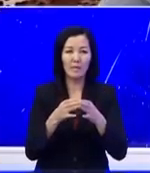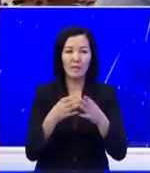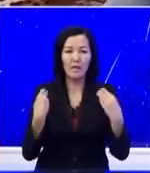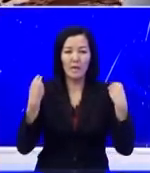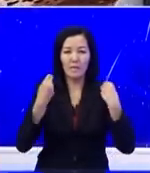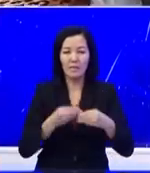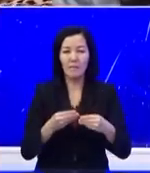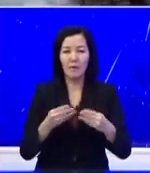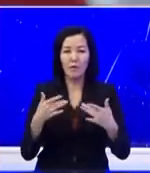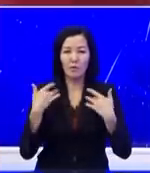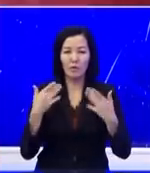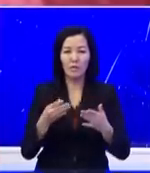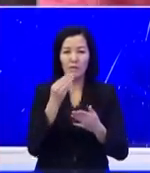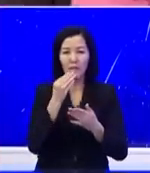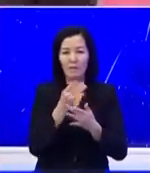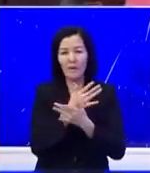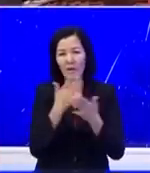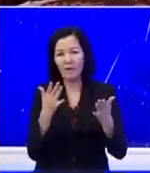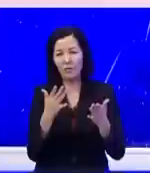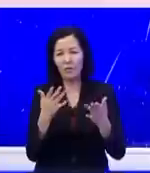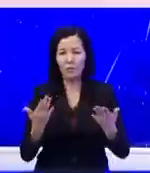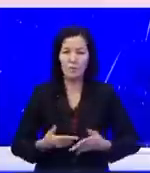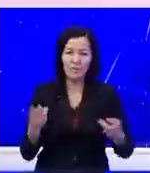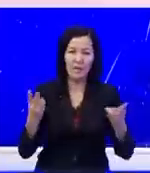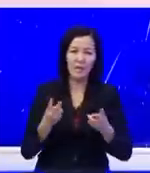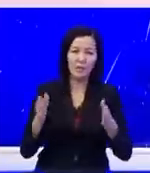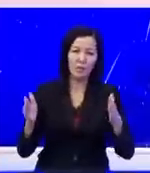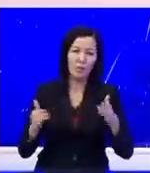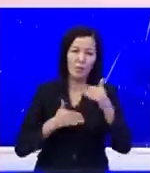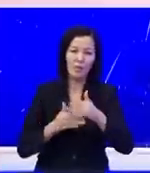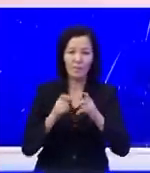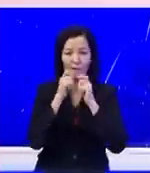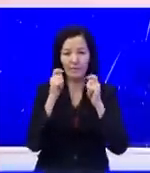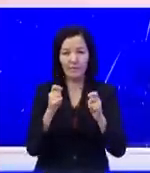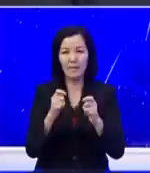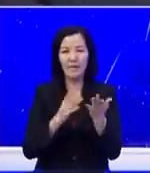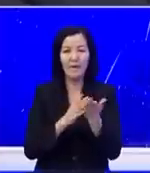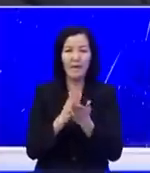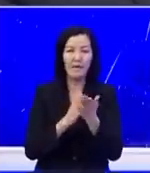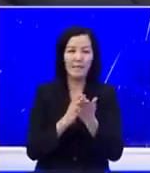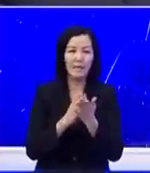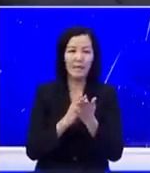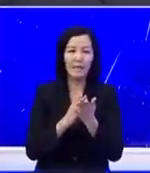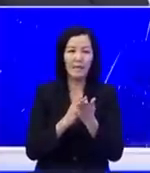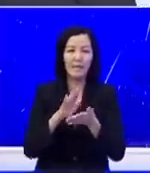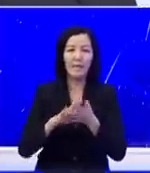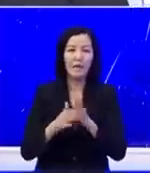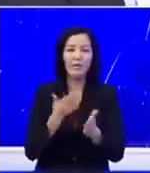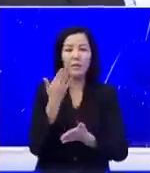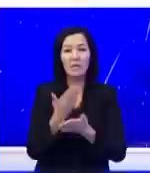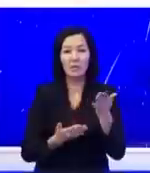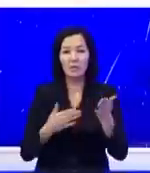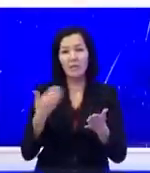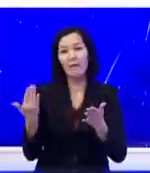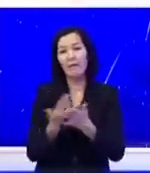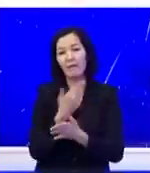шапан жапты. Азық түлікпен тұрмысқа қажетті заттар толы қораптар табыста тардагерін ортаға алып, хал жағдайын білісті.